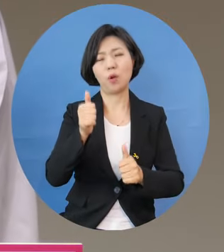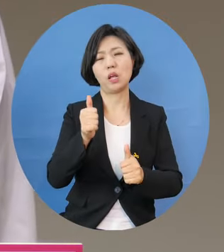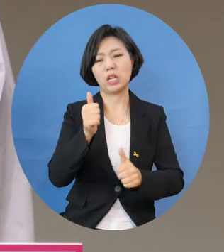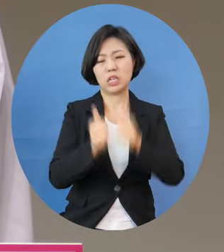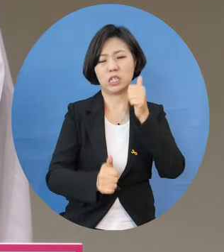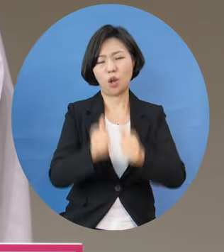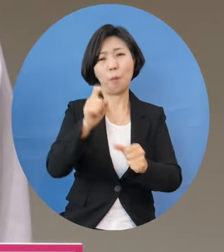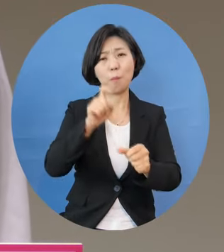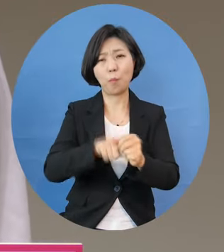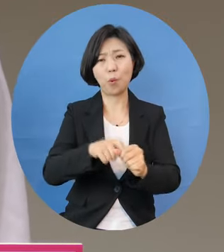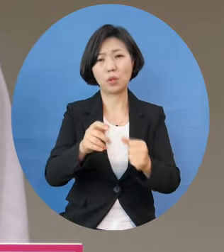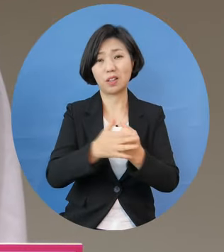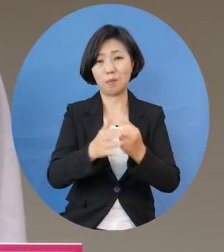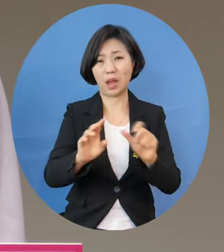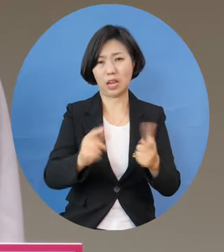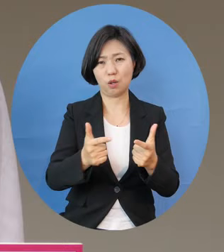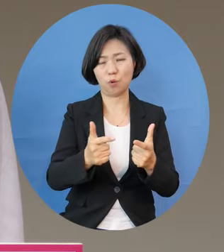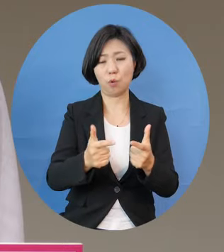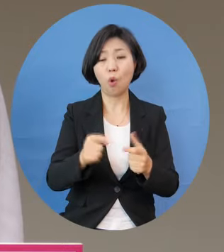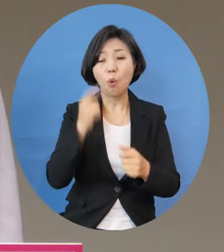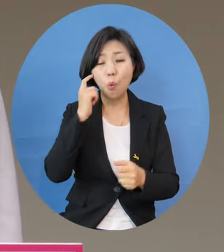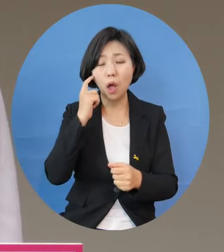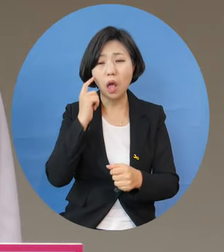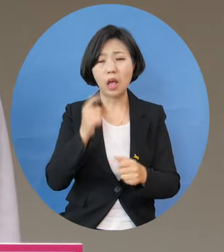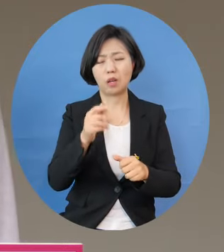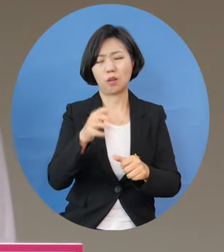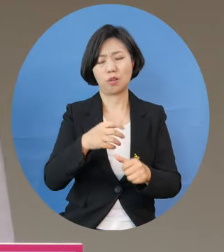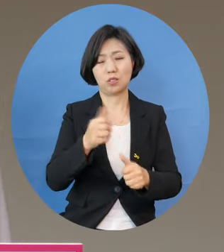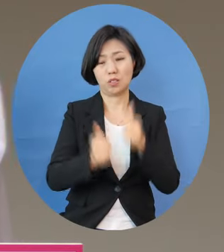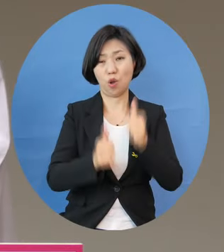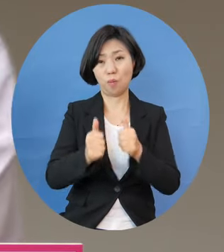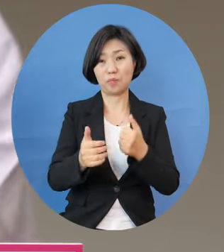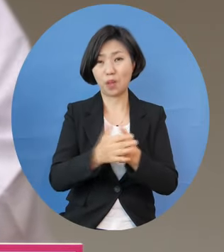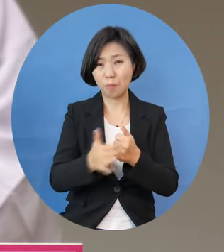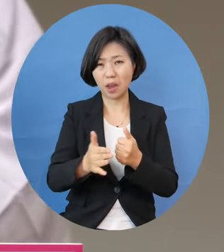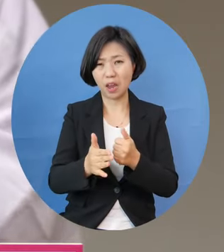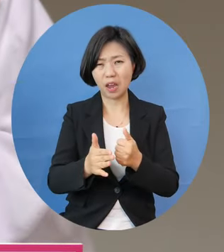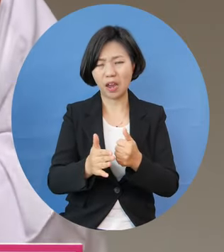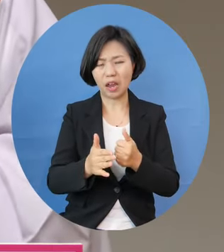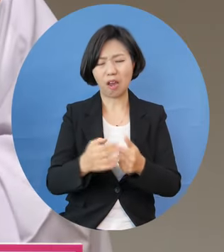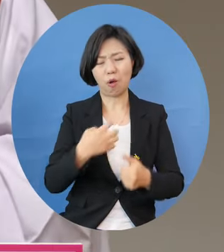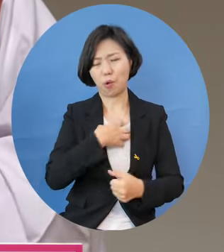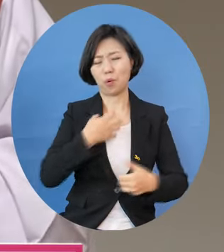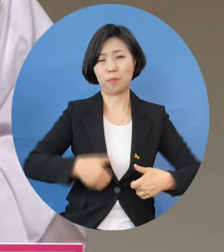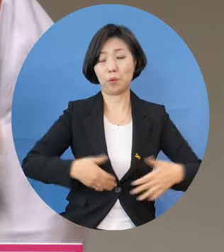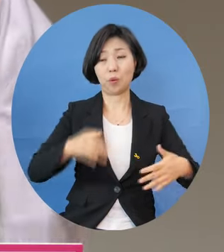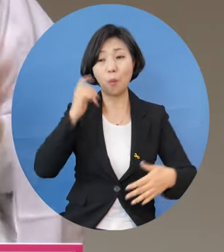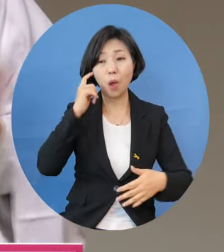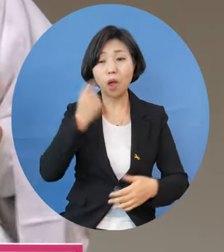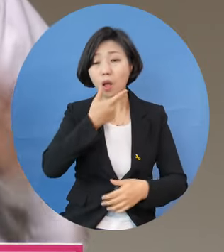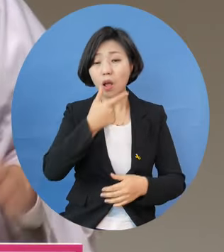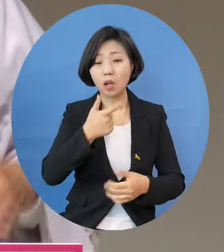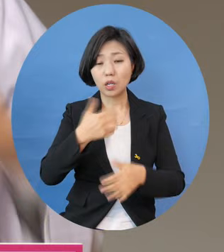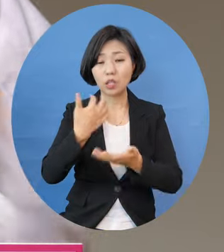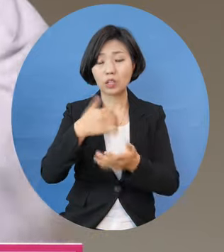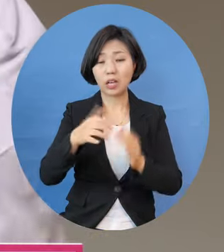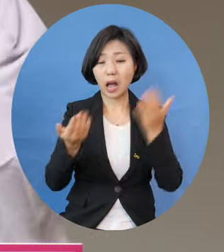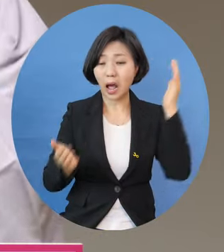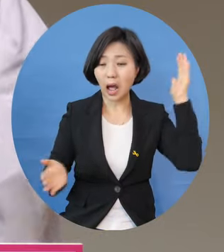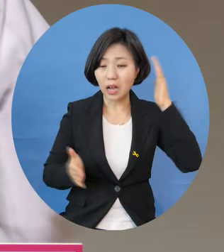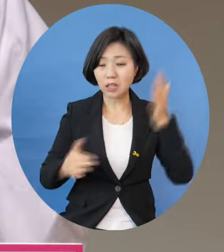시험은 미달된 학교에 가면 되니까 걱정 안 해도 되고, 그런데 내가 시험하고